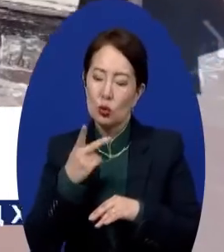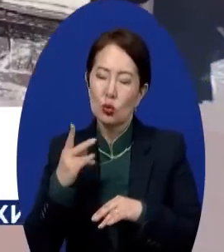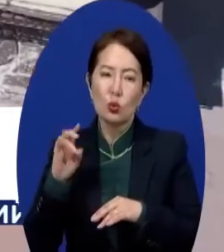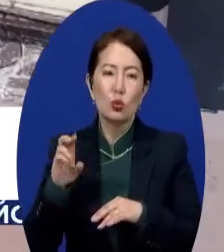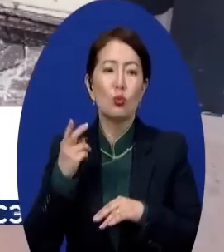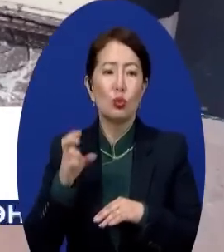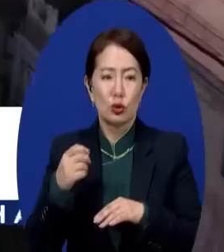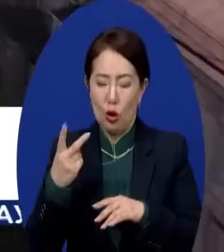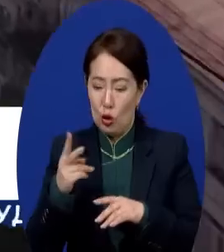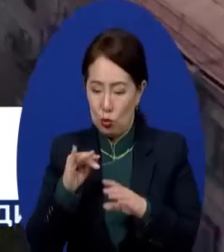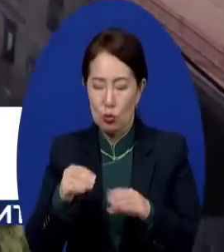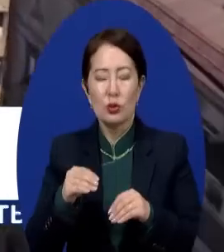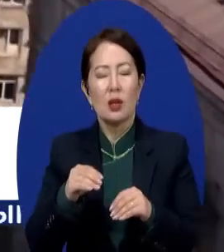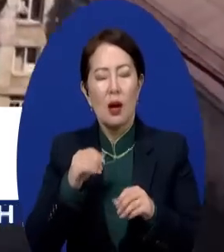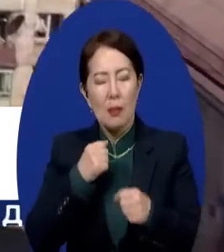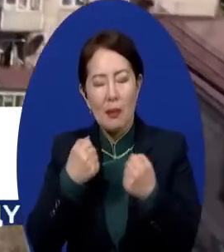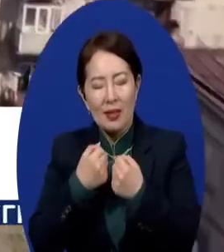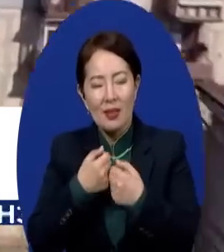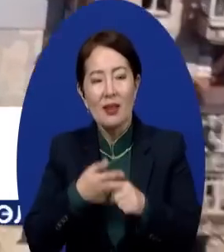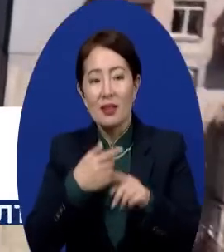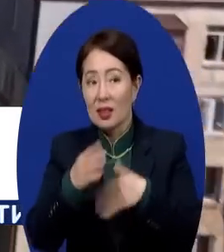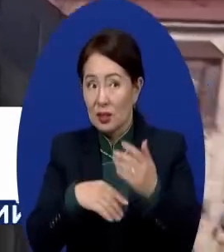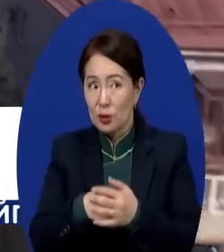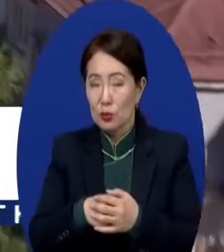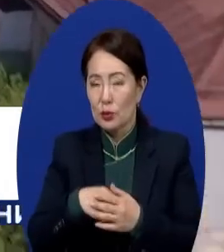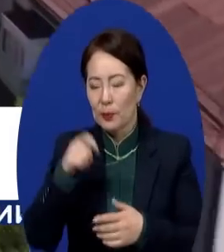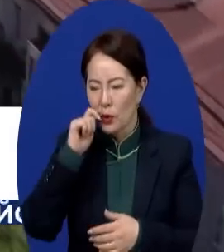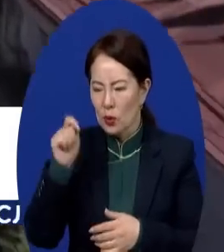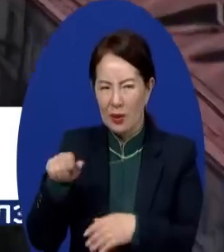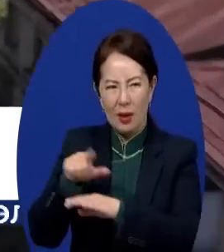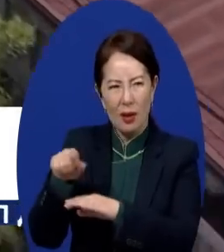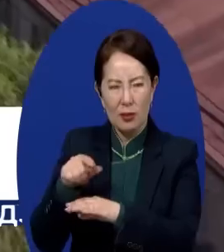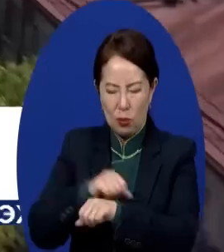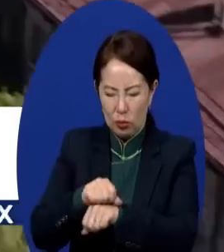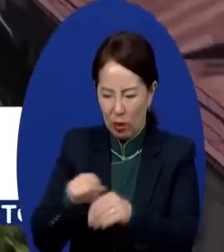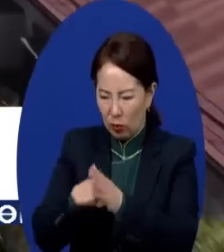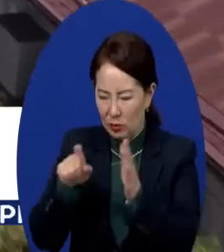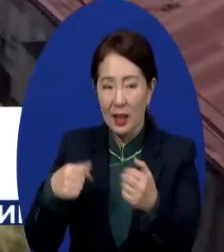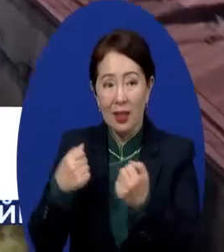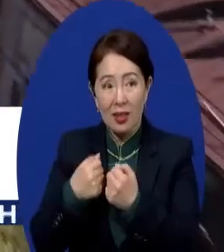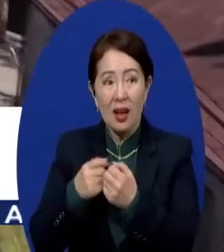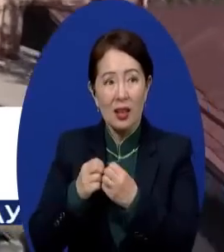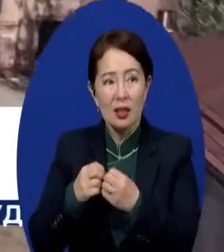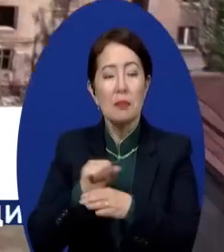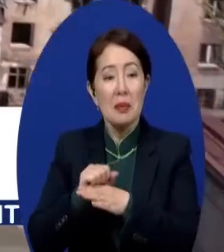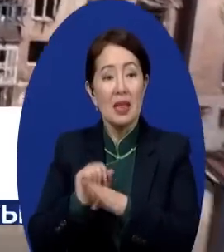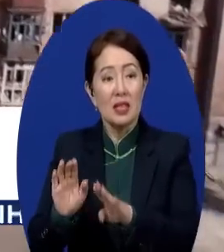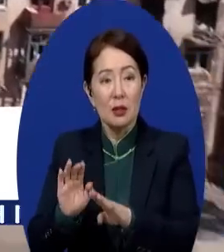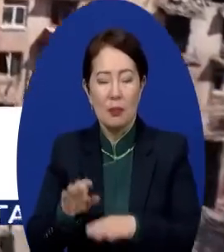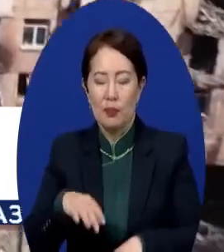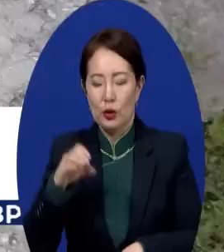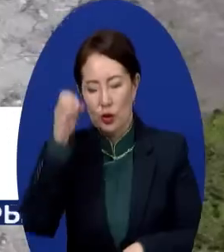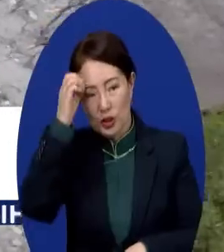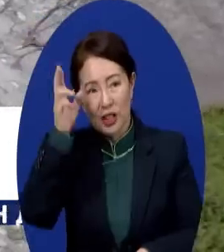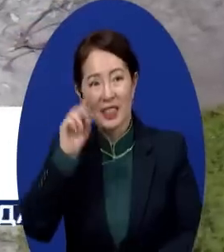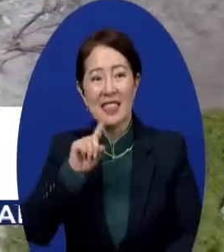хяналтаа тогтоохоор байлдааны ажиллагаагаа эрчимжүүлсэн байна. Харин Украиний тал урт хугацааны дайн хийхэд бэлтгэж байгааг ерөнхийлөгч Зеленский мэдгэдэжээ.